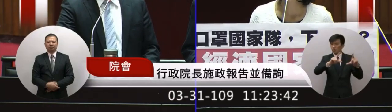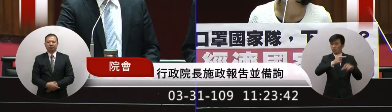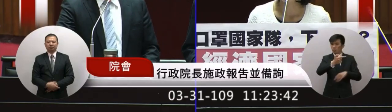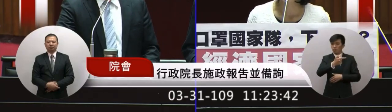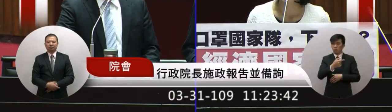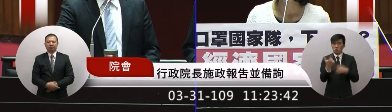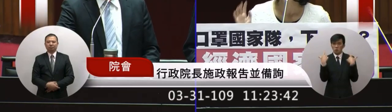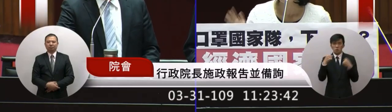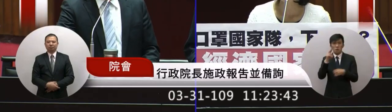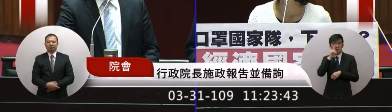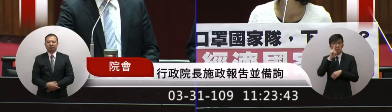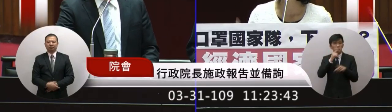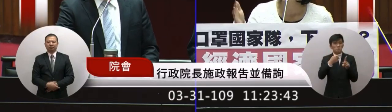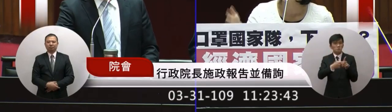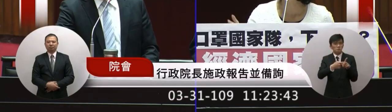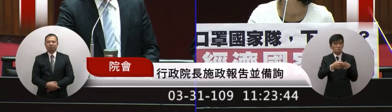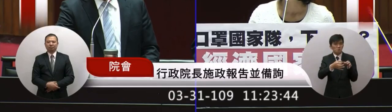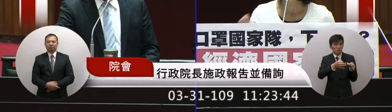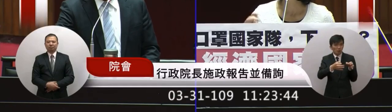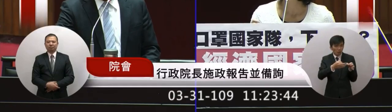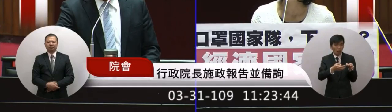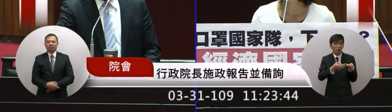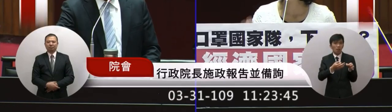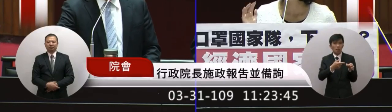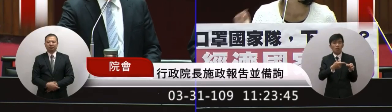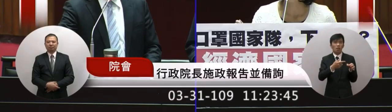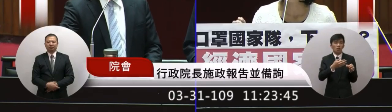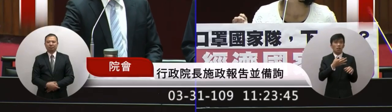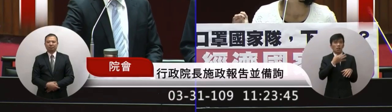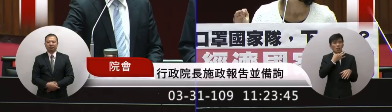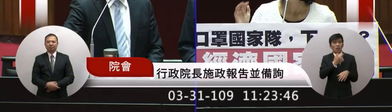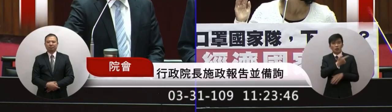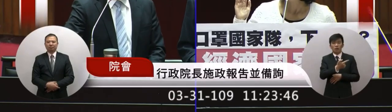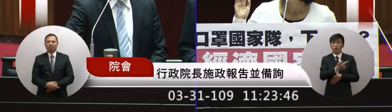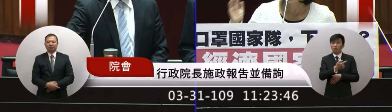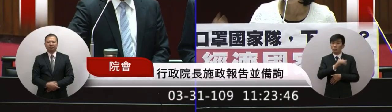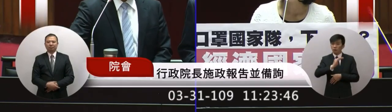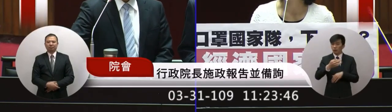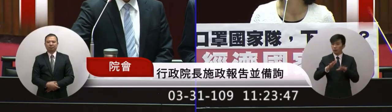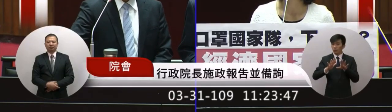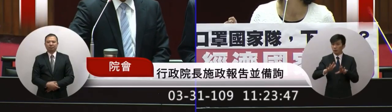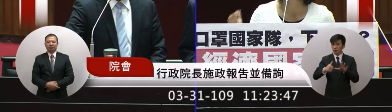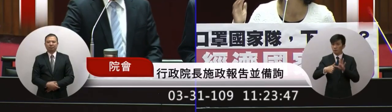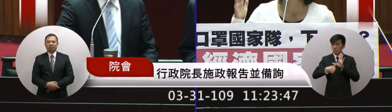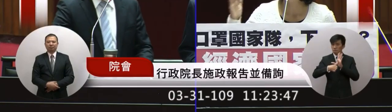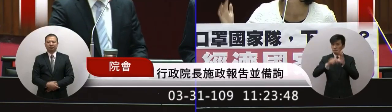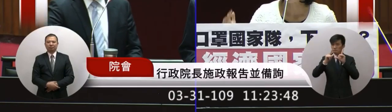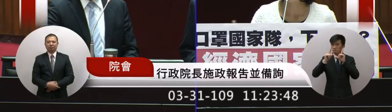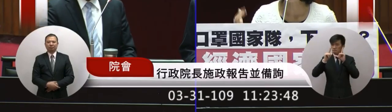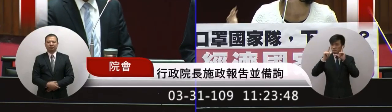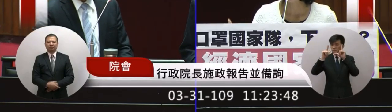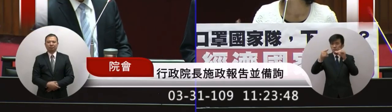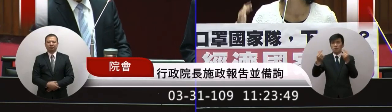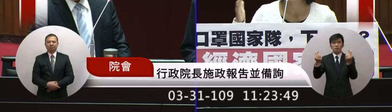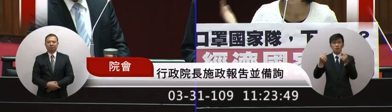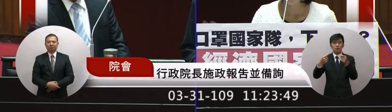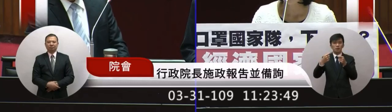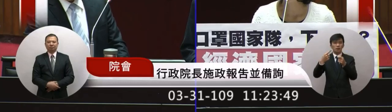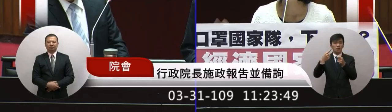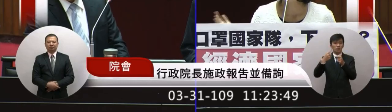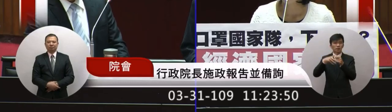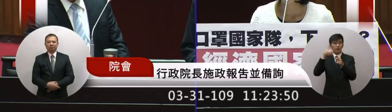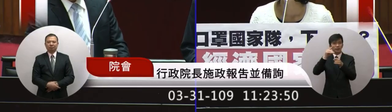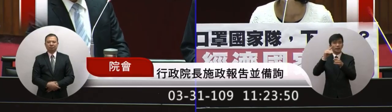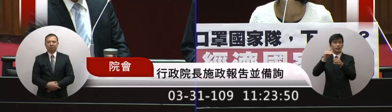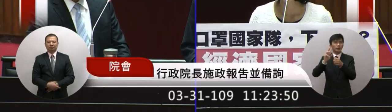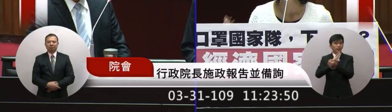餐厅撑不下去，但现在哈部长，我们是连一些有名的、知名的，甚至于米其林上面排